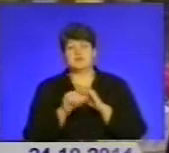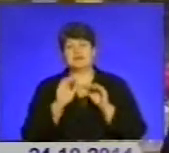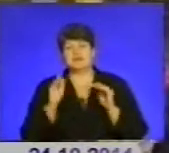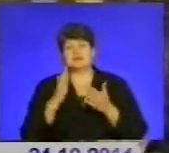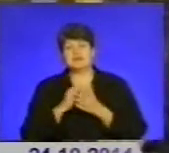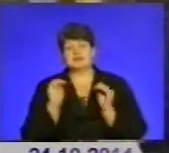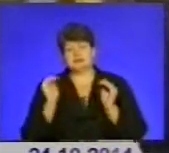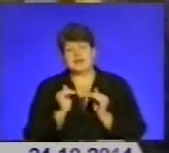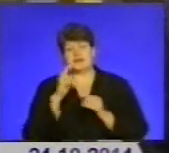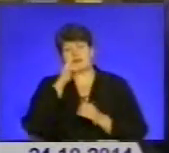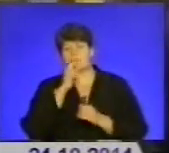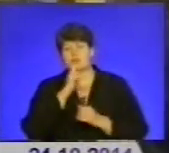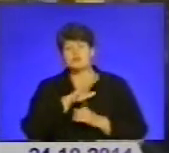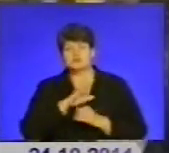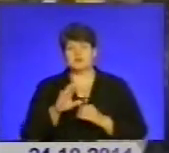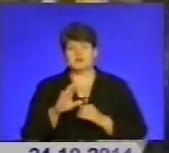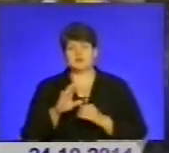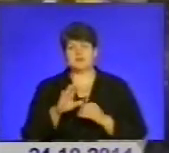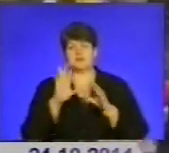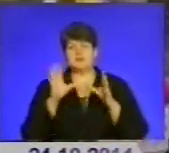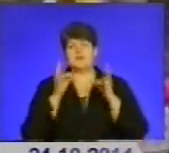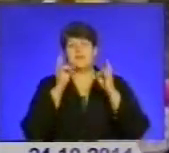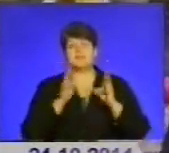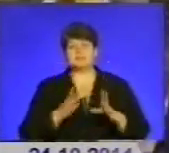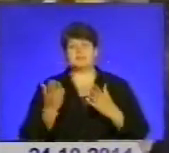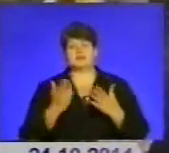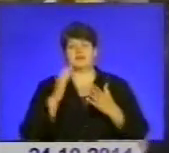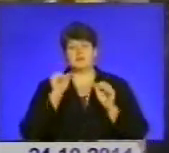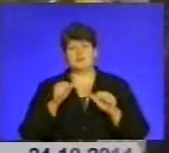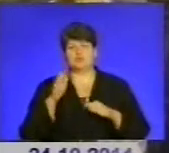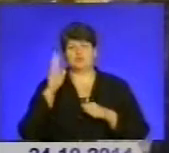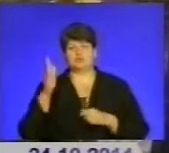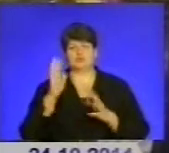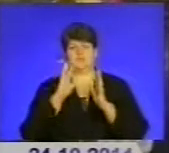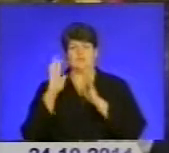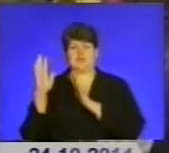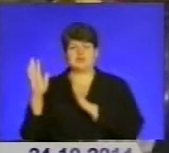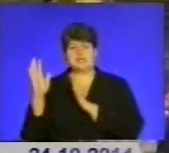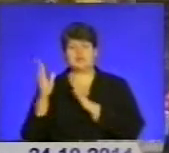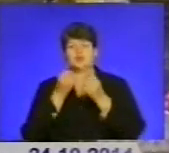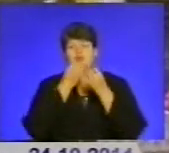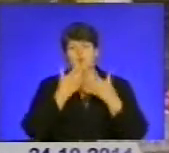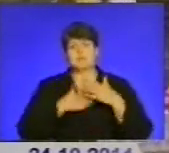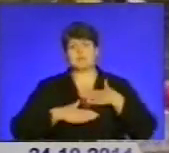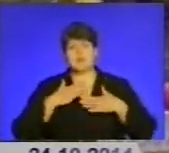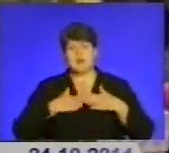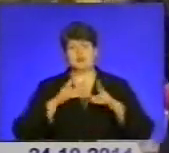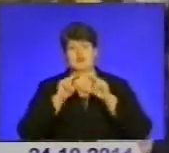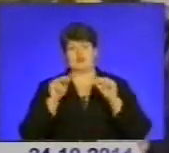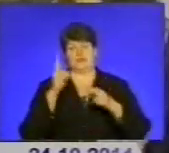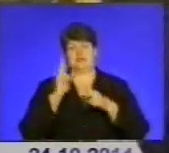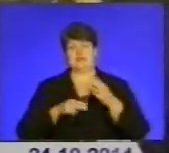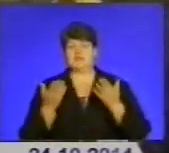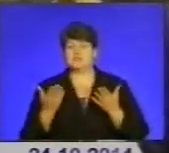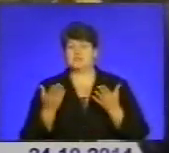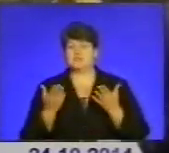дитина, вона маленька, не розуміє всієї небезпеки, яка може очікувати на неї в лісі. Ну добре, ми раді, що щасливо закінчилося,